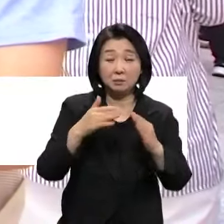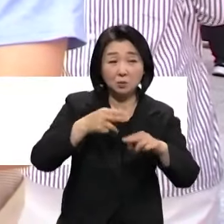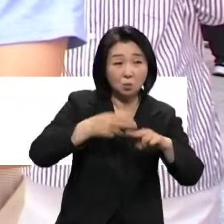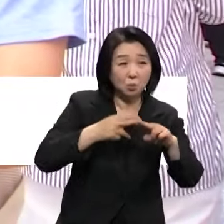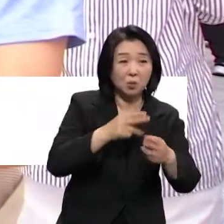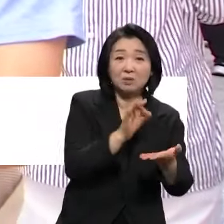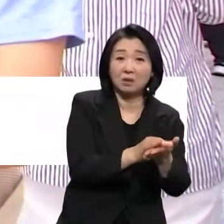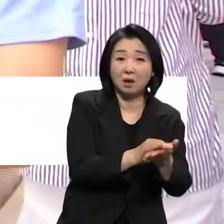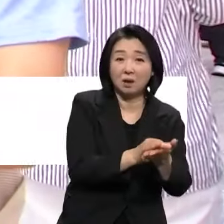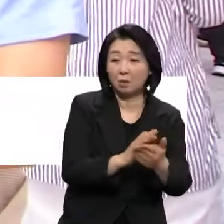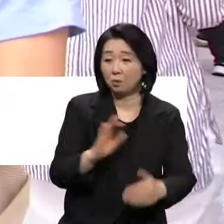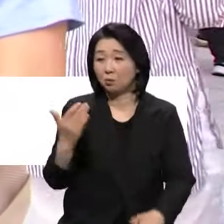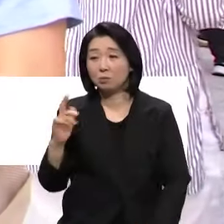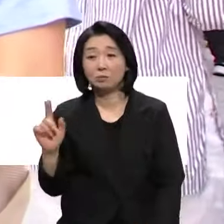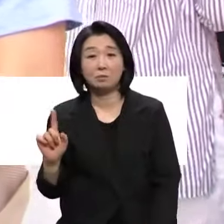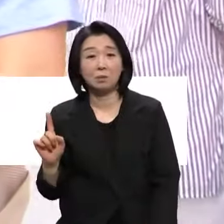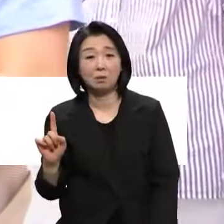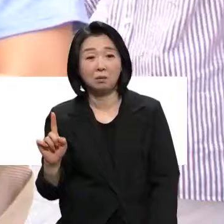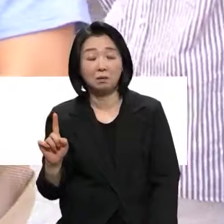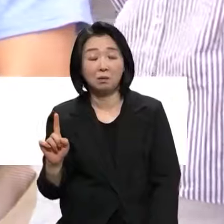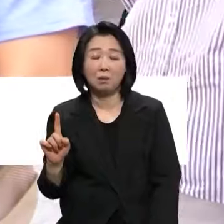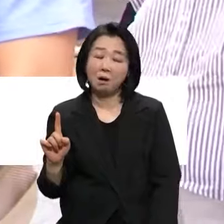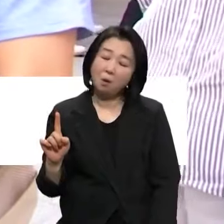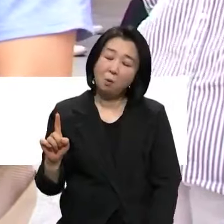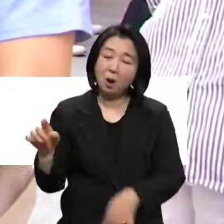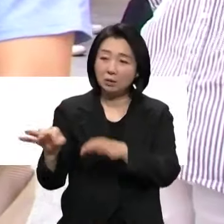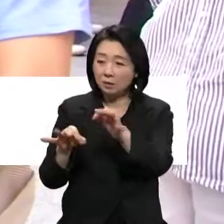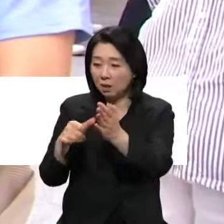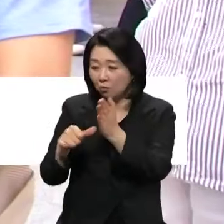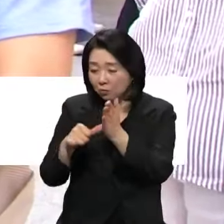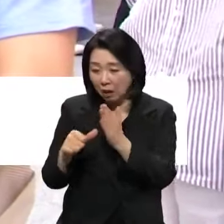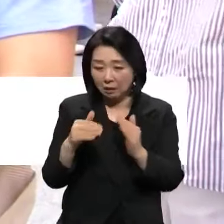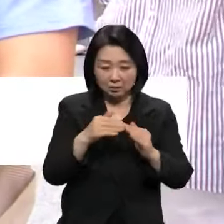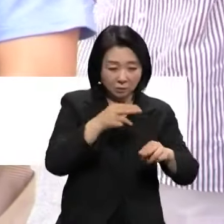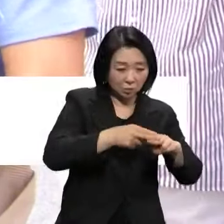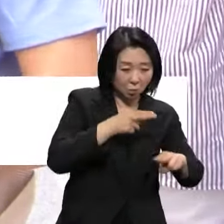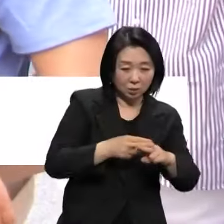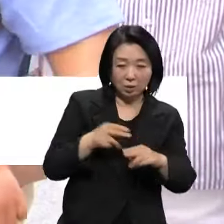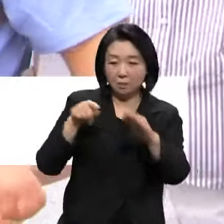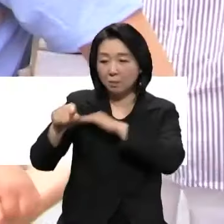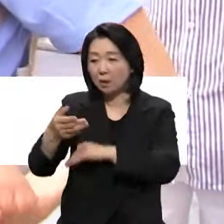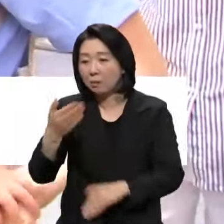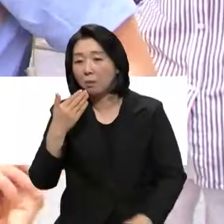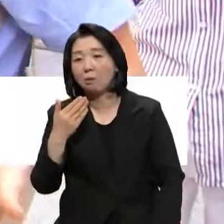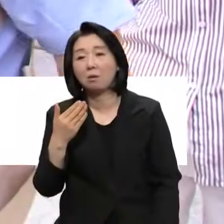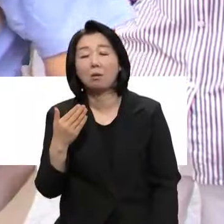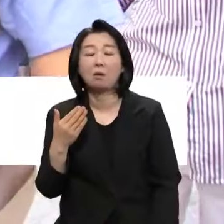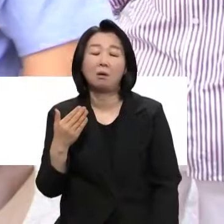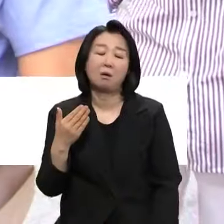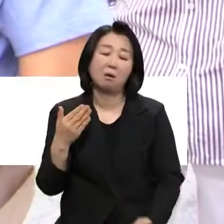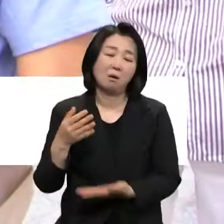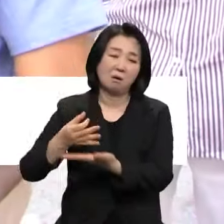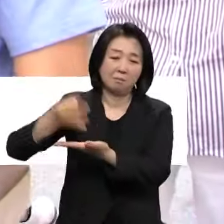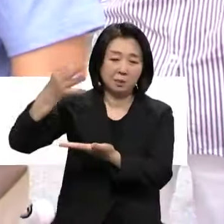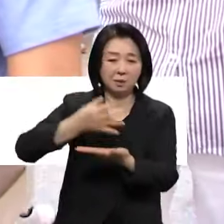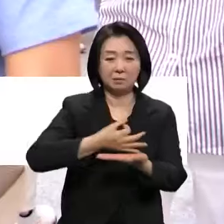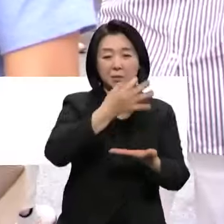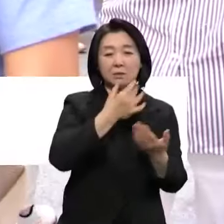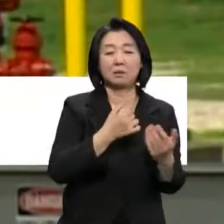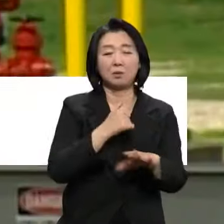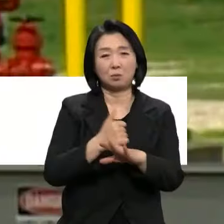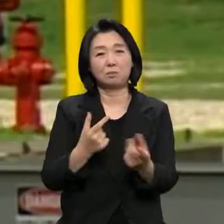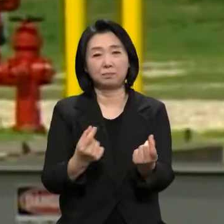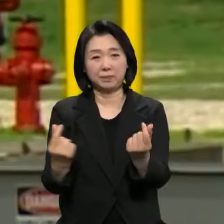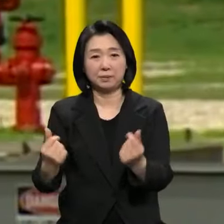쌌는데 요즘은 시장 물가 집에서 해먹는 거나 나가서 먹는 거나 다 너무 올라가지고 그냥 비슷한 것